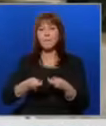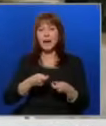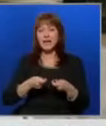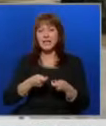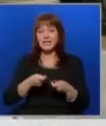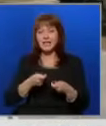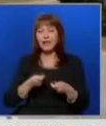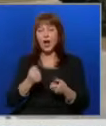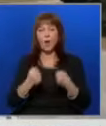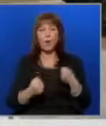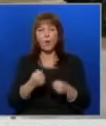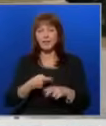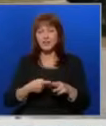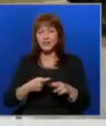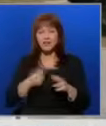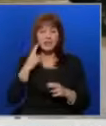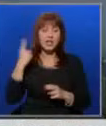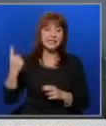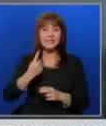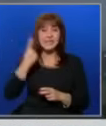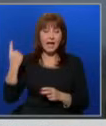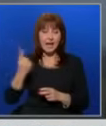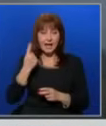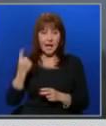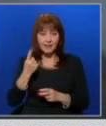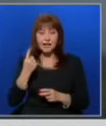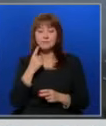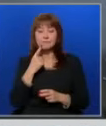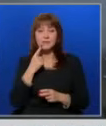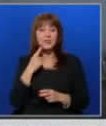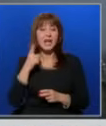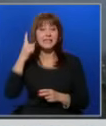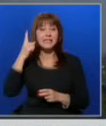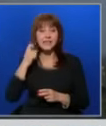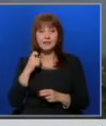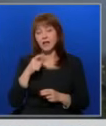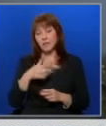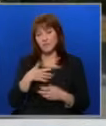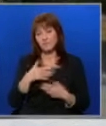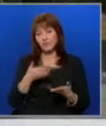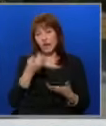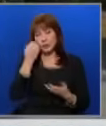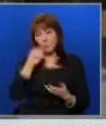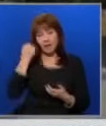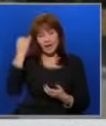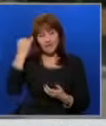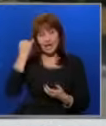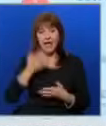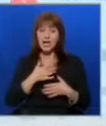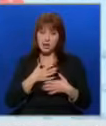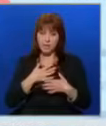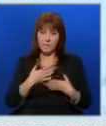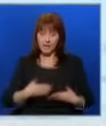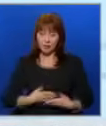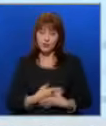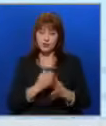части, едновременно сирена, плюс известяване на сигнала. Това е много добра идея според мене. Тук имаме нужда от такова известяване.